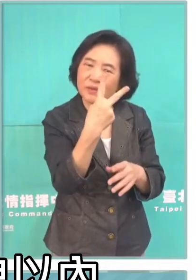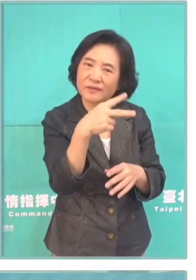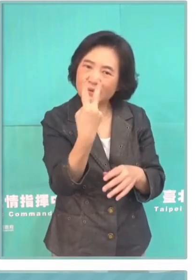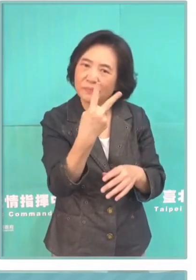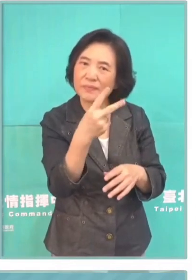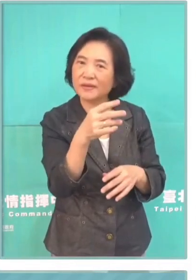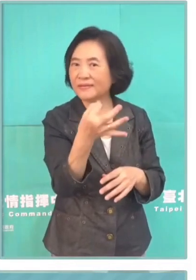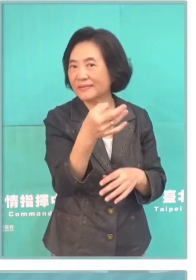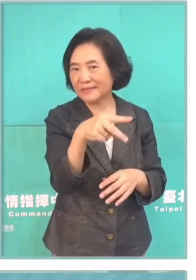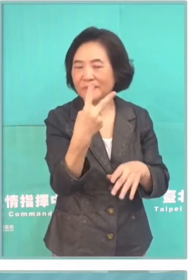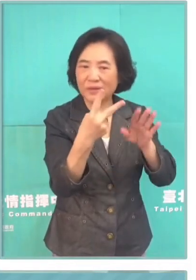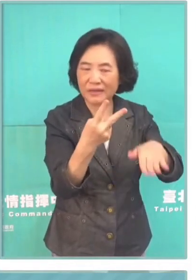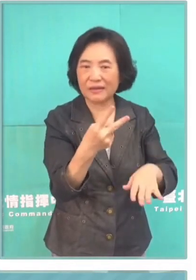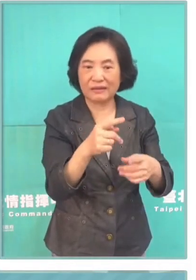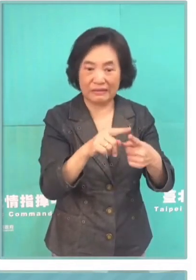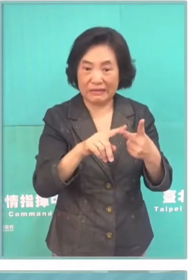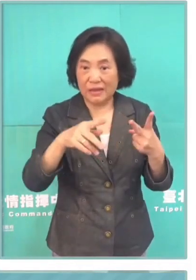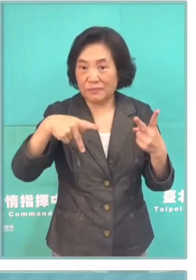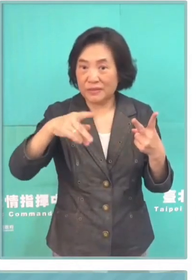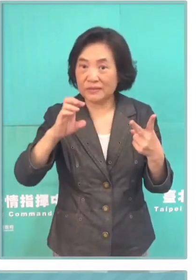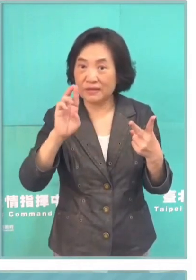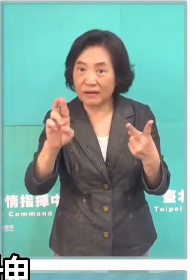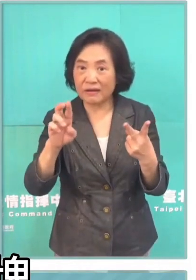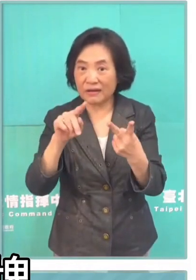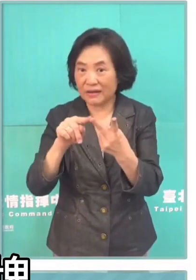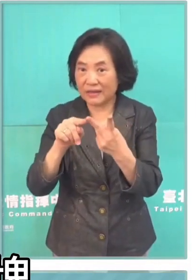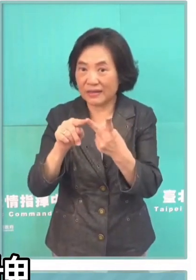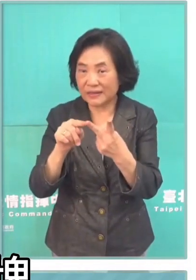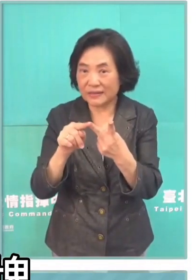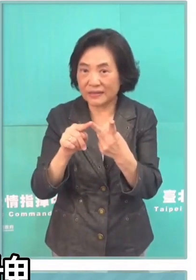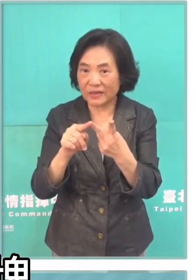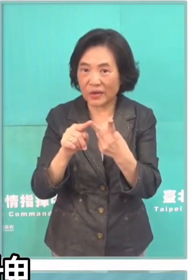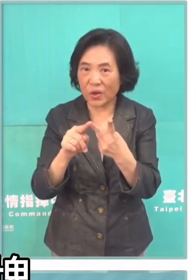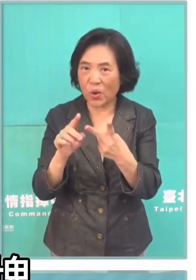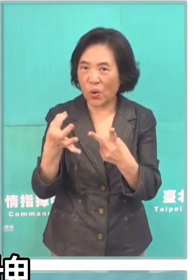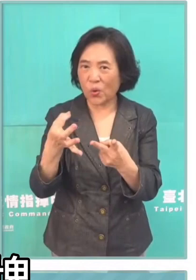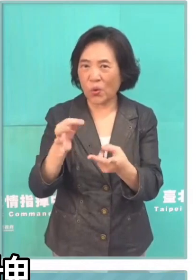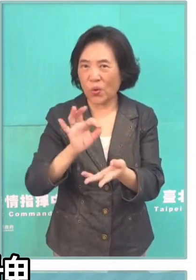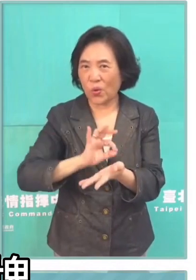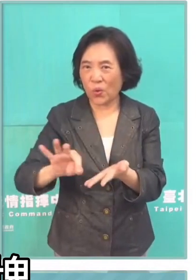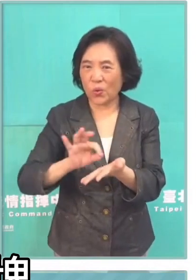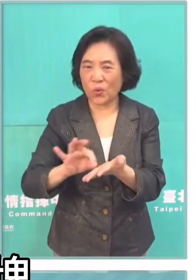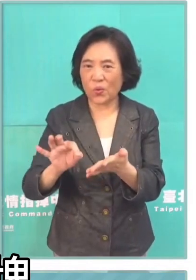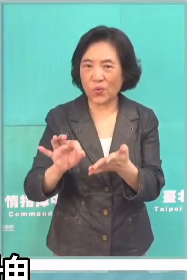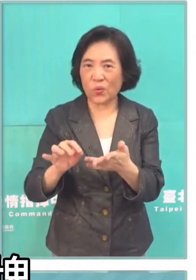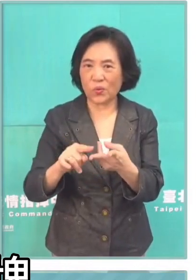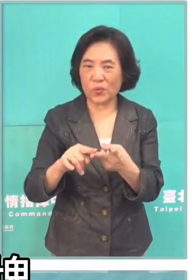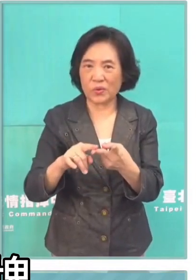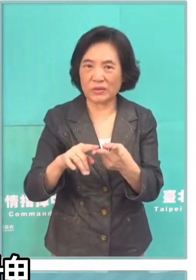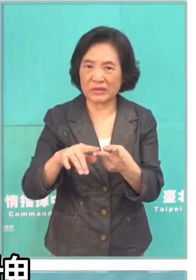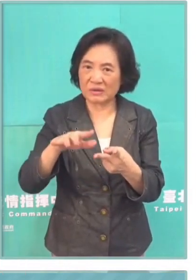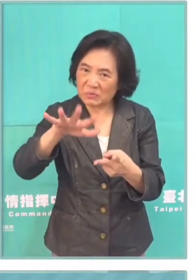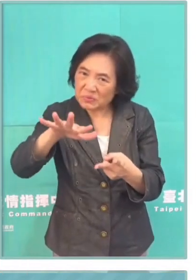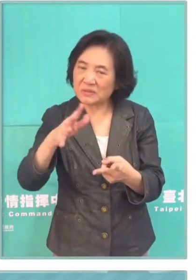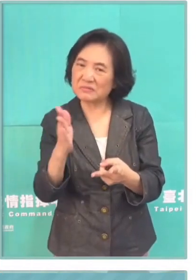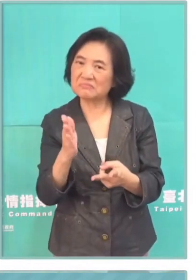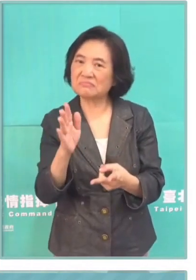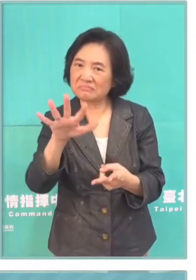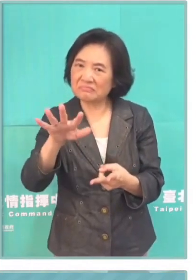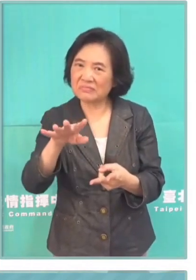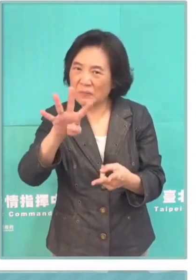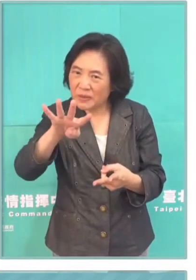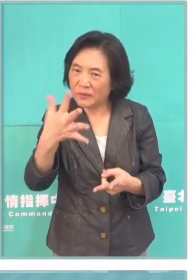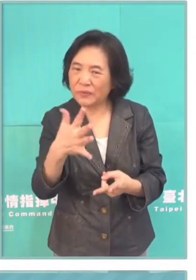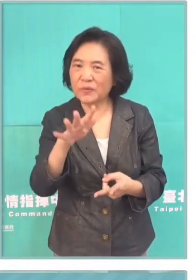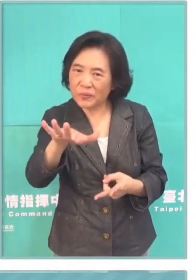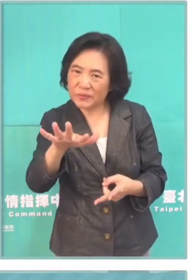内，可是 PCR 你知道那个成本现在智慧是5000块嘛，最便宜的